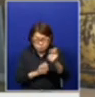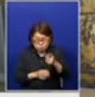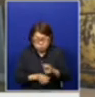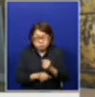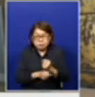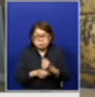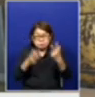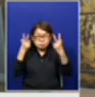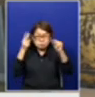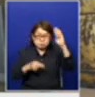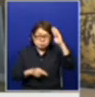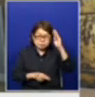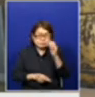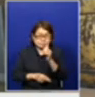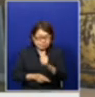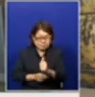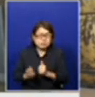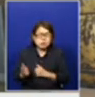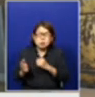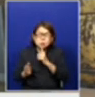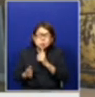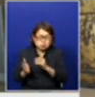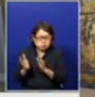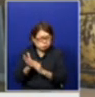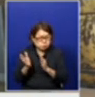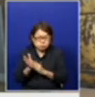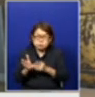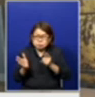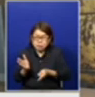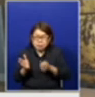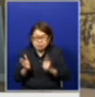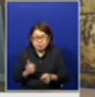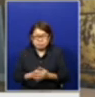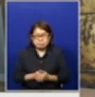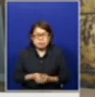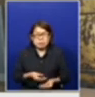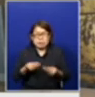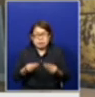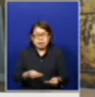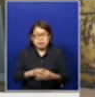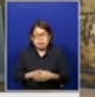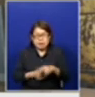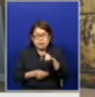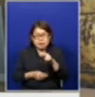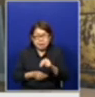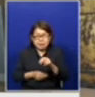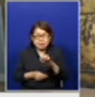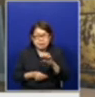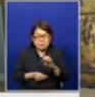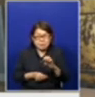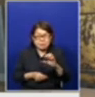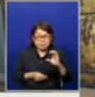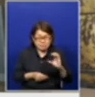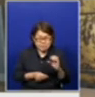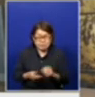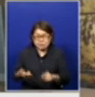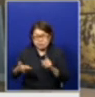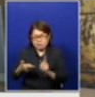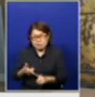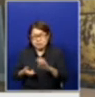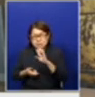าท่านได้สร้าง NEC ไว้สร้าง EEC ไว้นะครับสร้าง